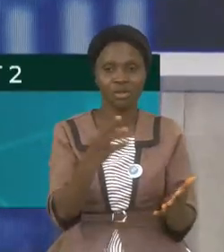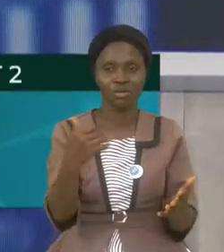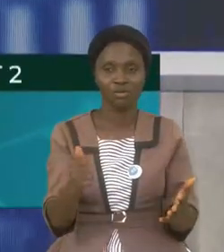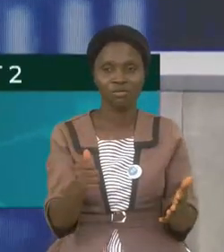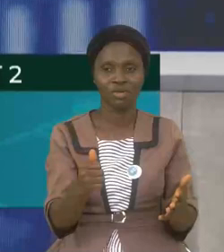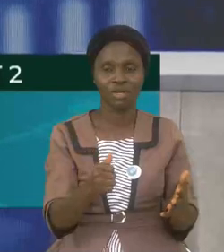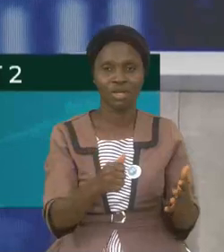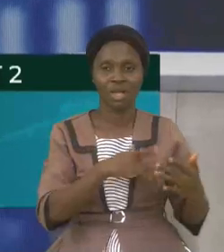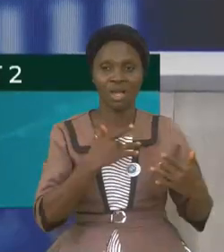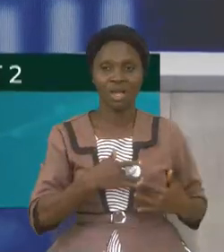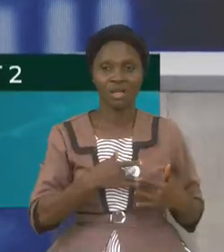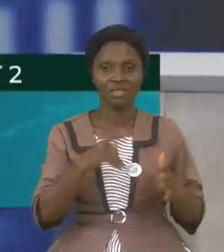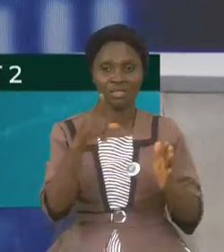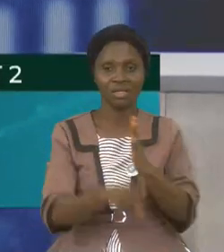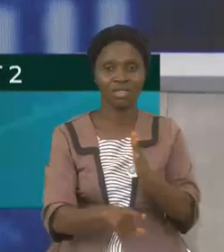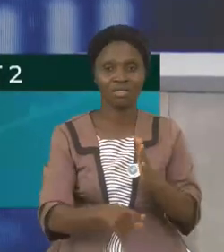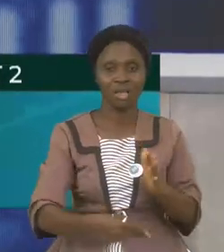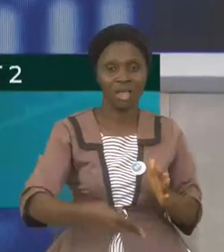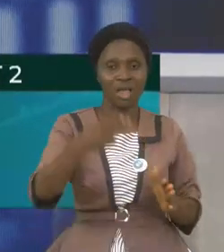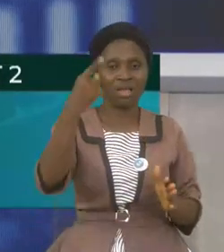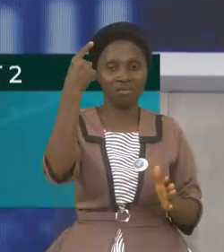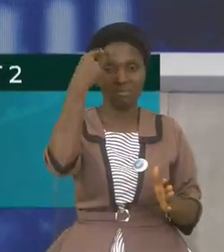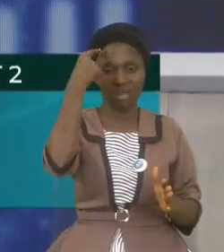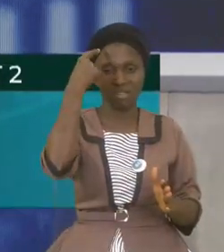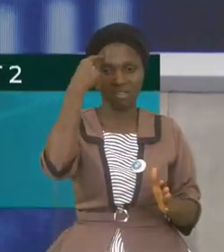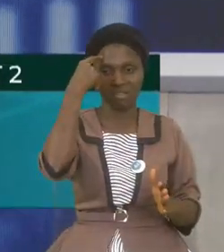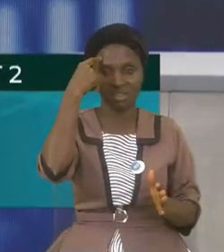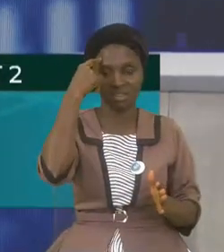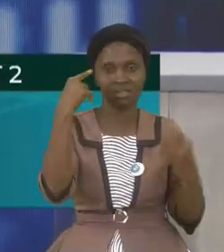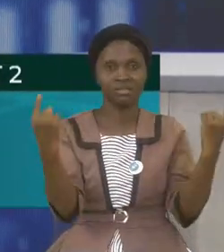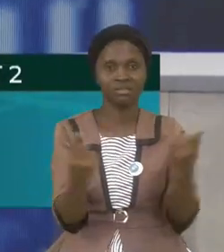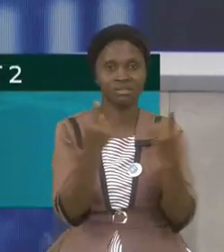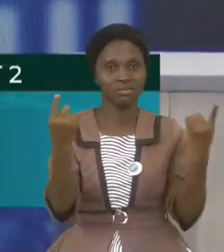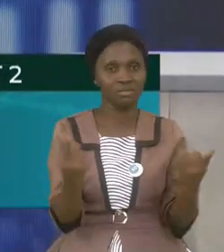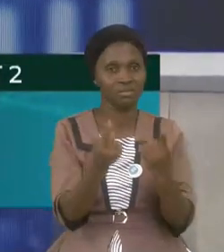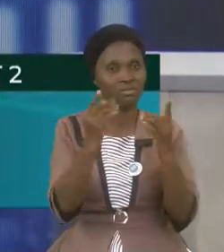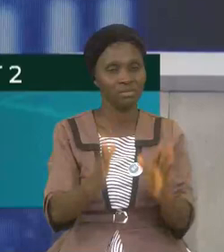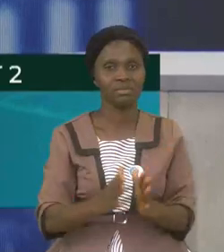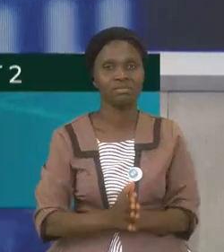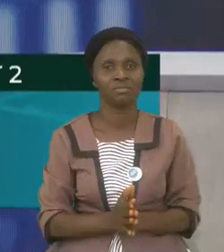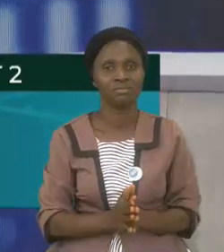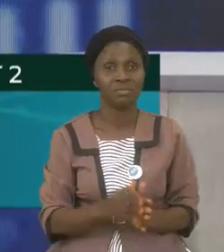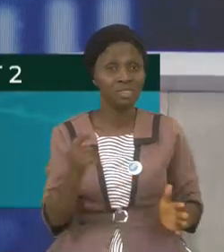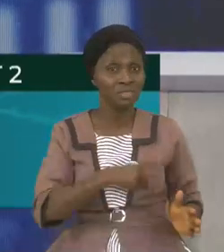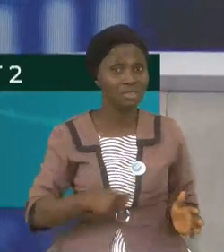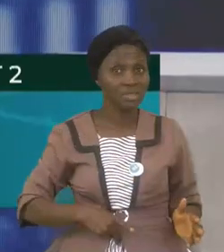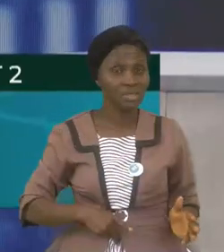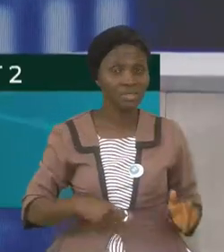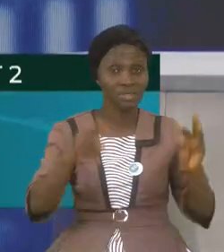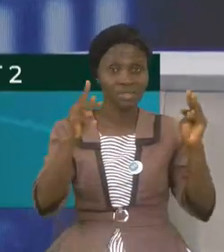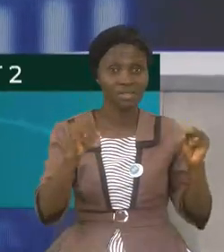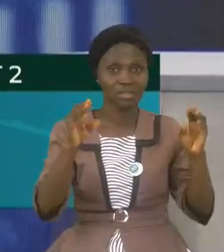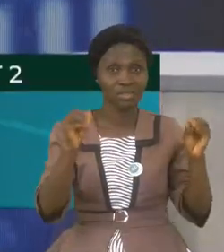le détrônement d'un transgresseur arrogant et